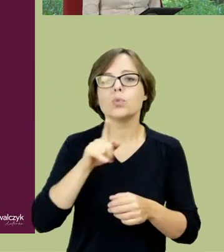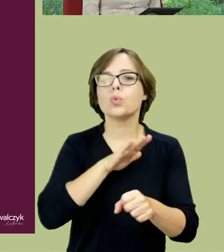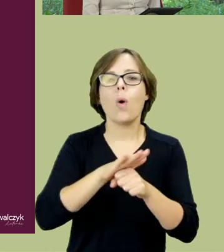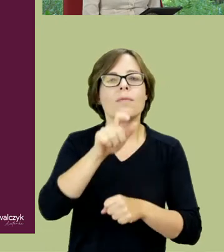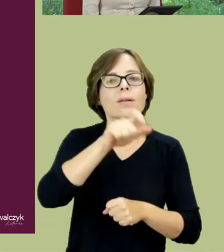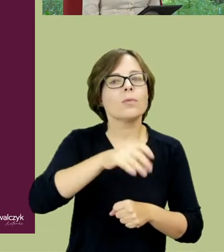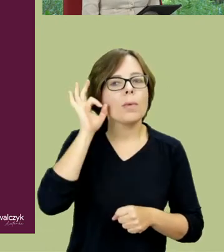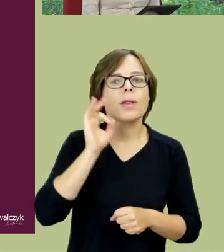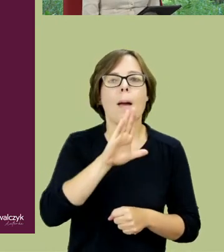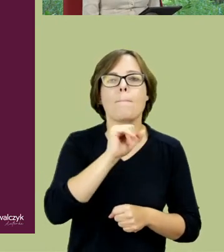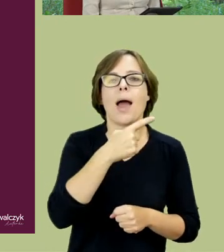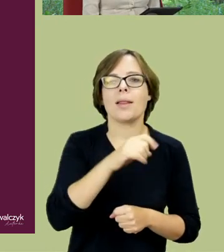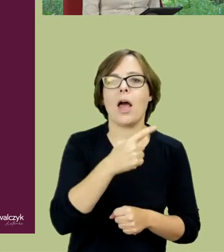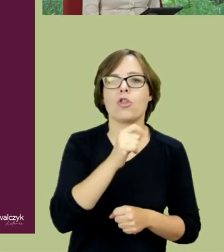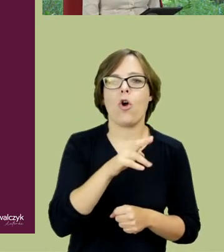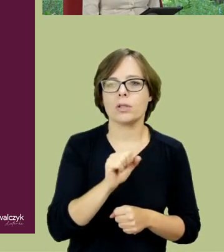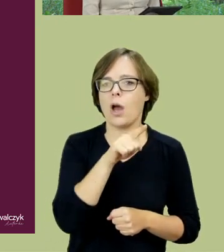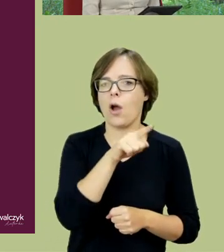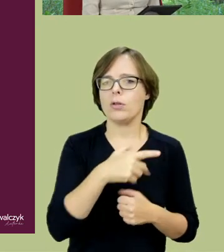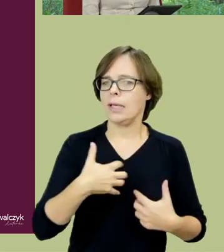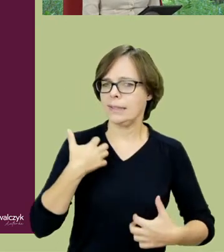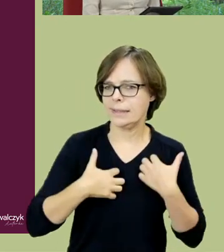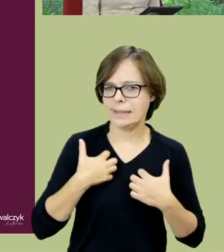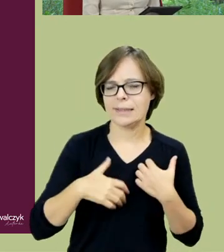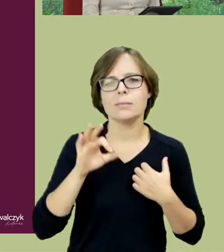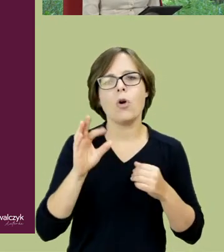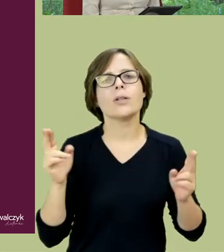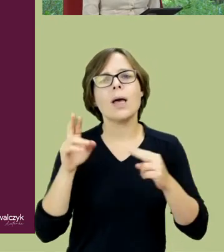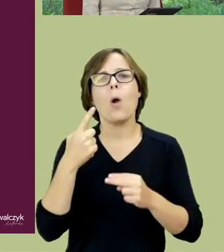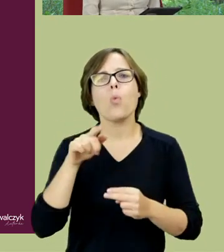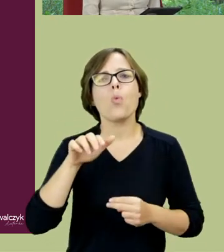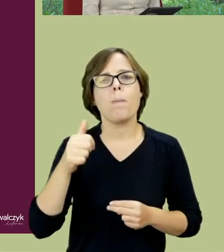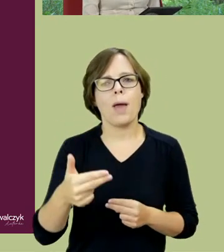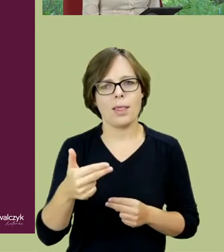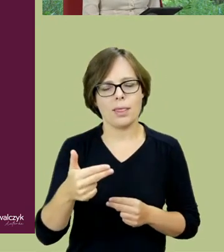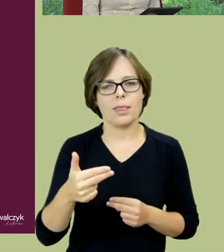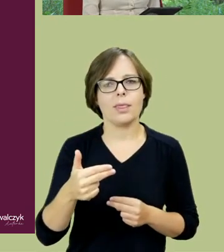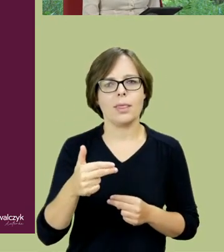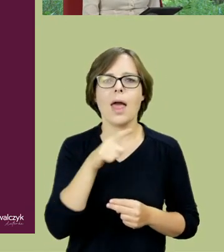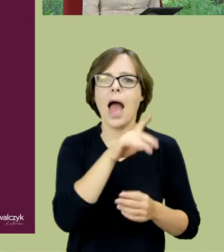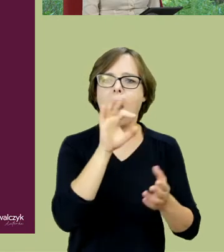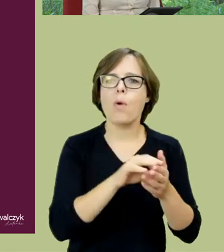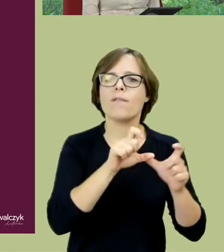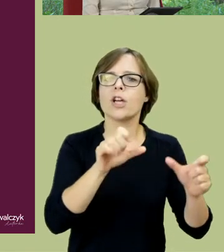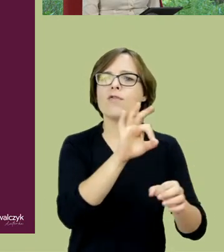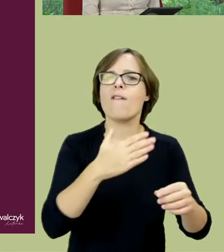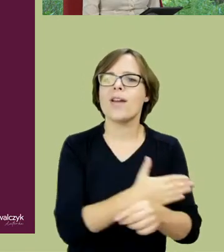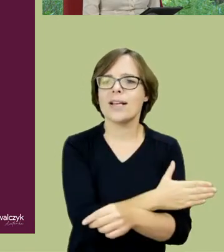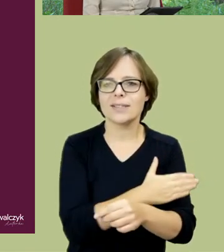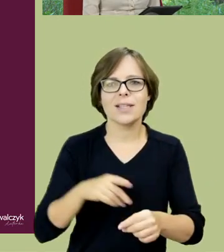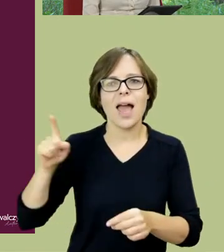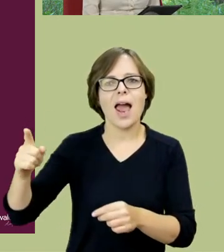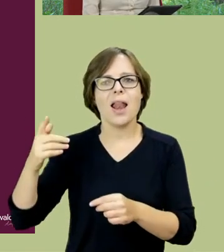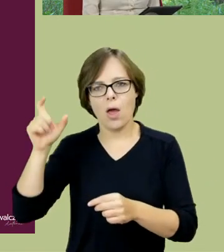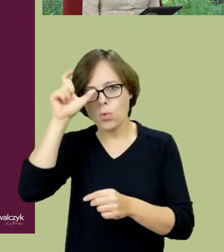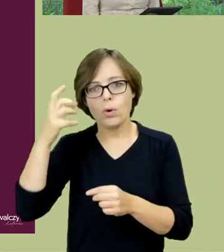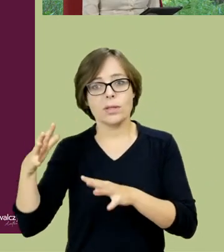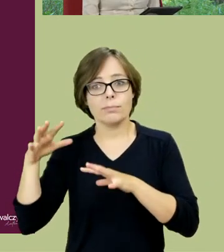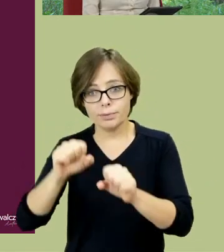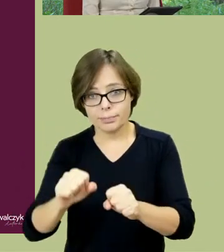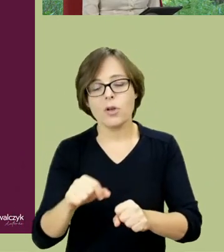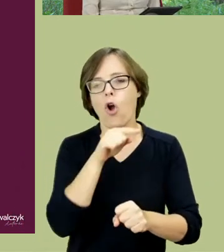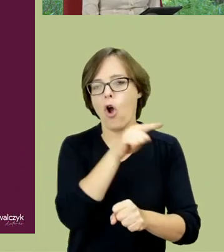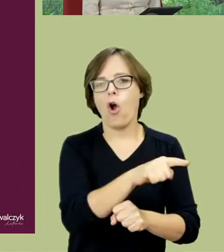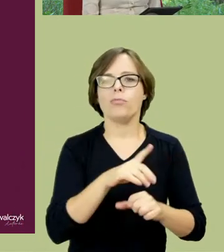się rozzłościła próbą zdobycia zamku w Dubnie na Wołyniu podczas jej wesela, że sama chwyciła za broń i poprowadziła ludność